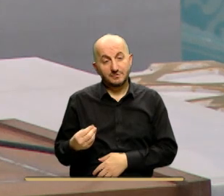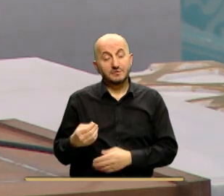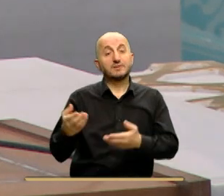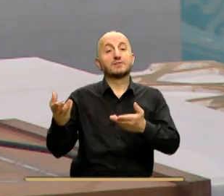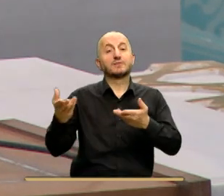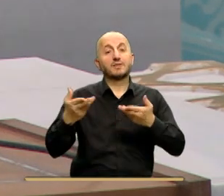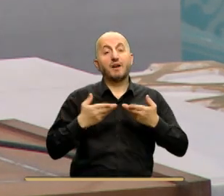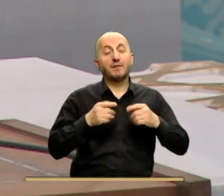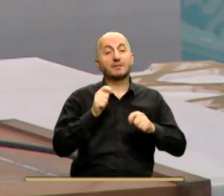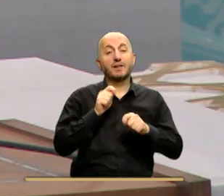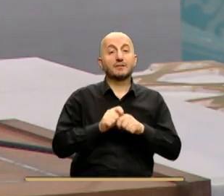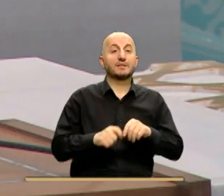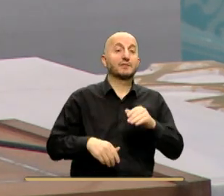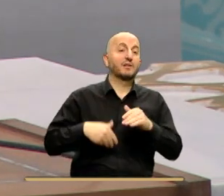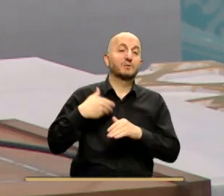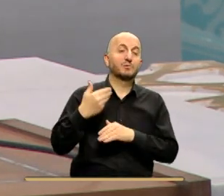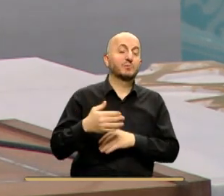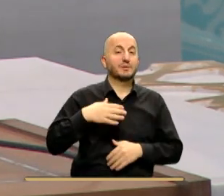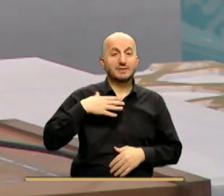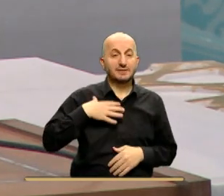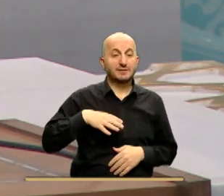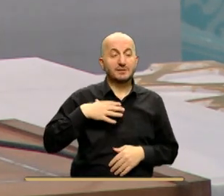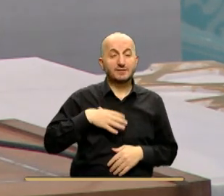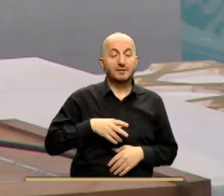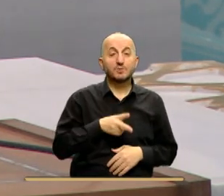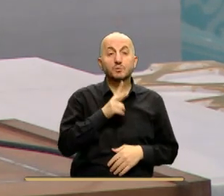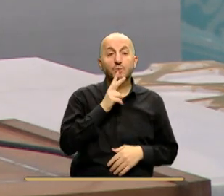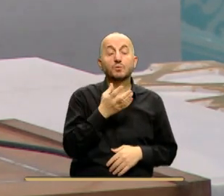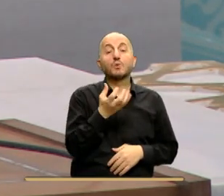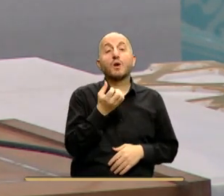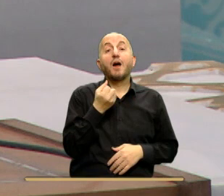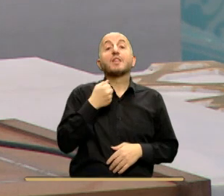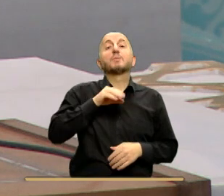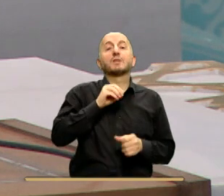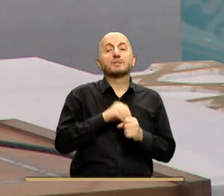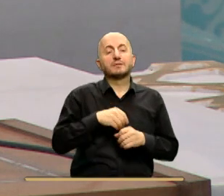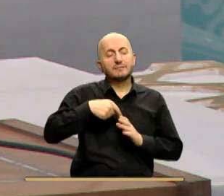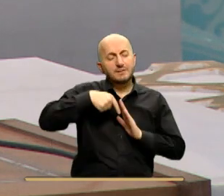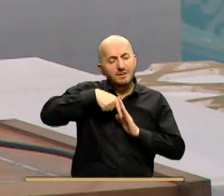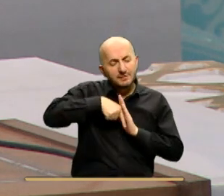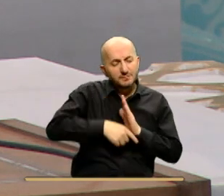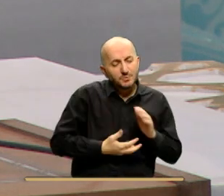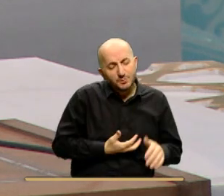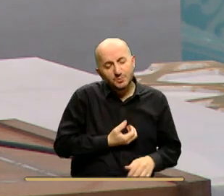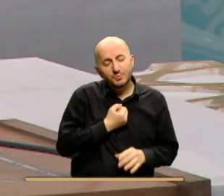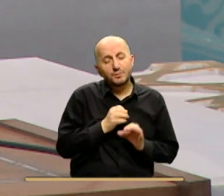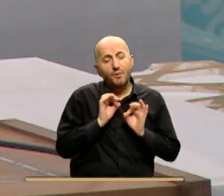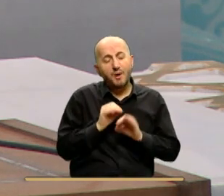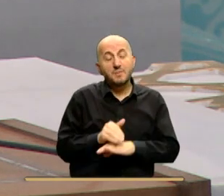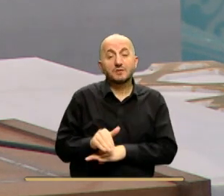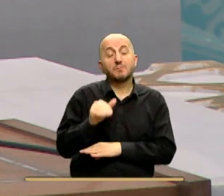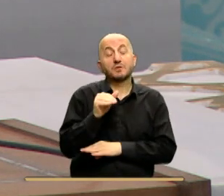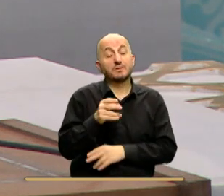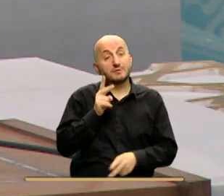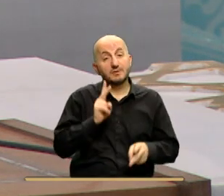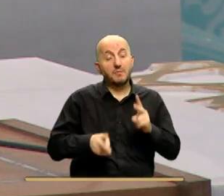davet ettikten sonra arzu ettikleri neticeyi alamadıkları için de derin bir üzüntüyü sürekli yaşamışlardır. Hatta